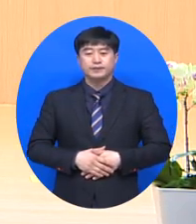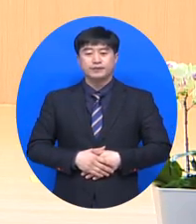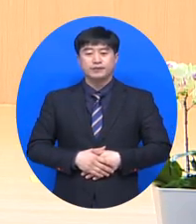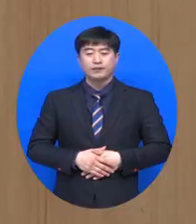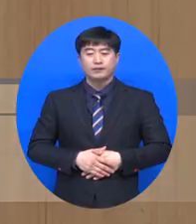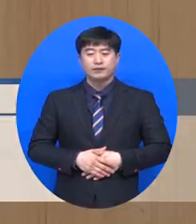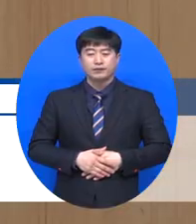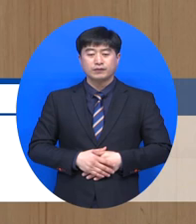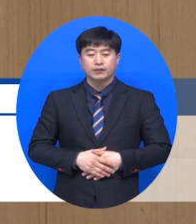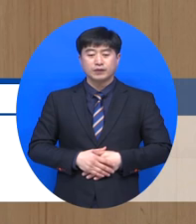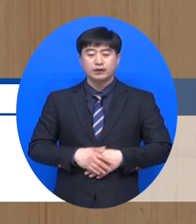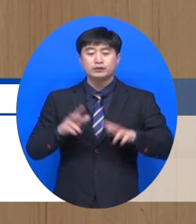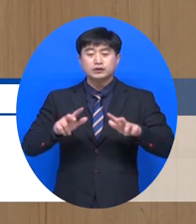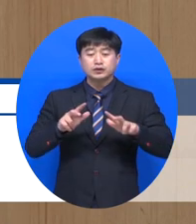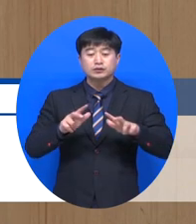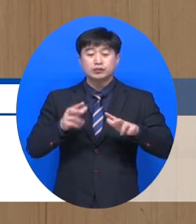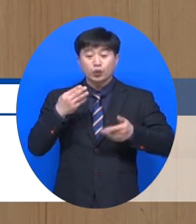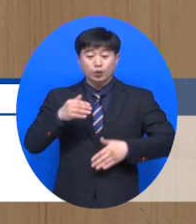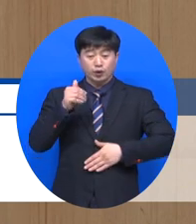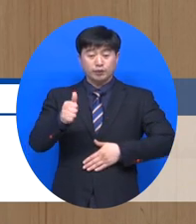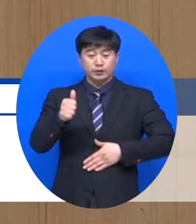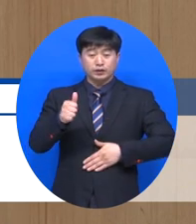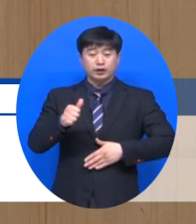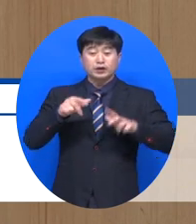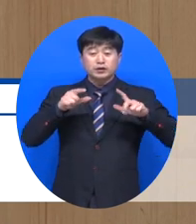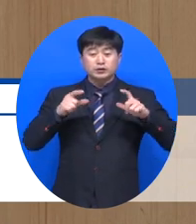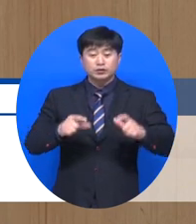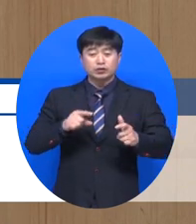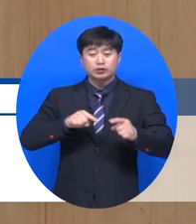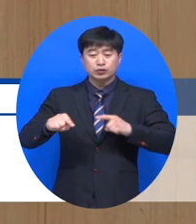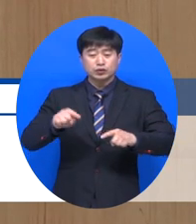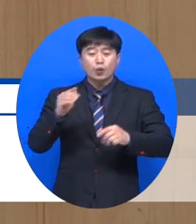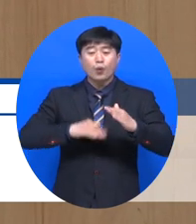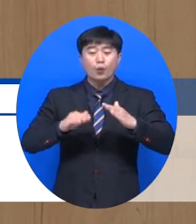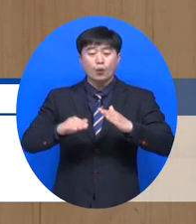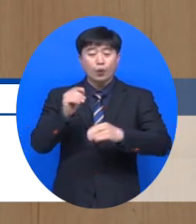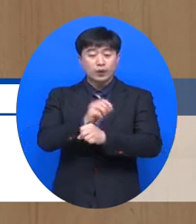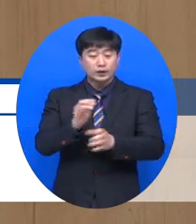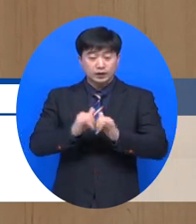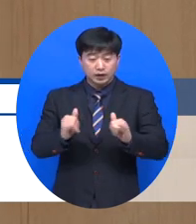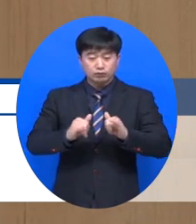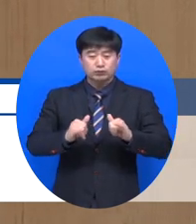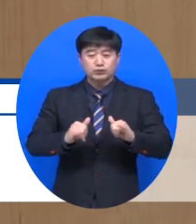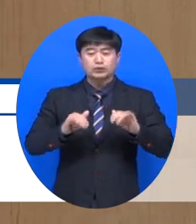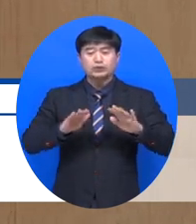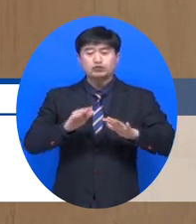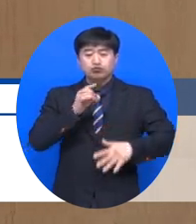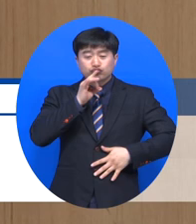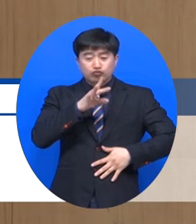질문했고 지금은 지사님으로서 지자체 공무원이십니다. 그래서 중앙직 공무원과